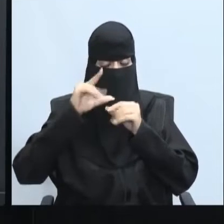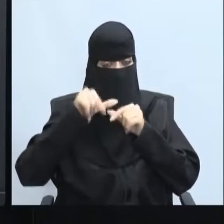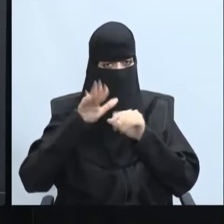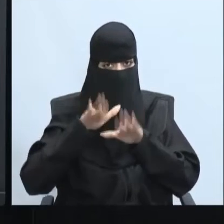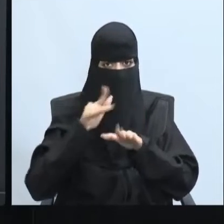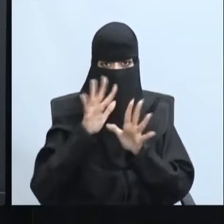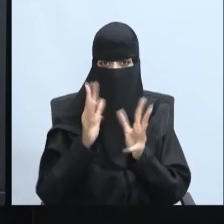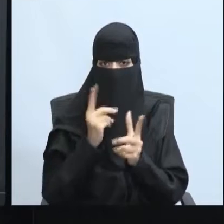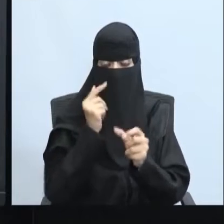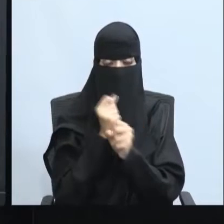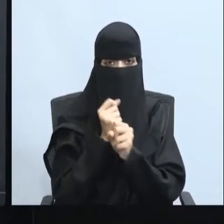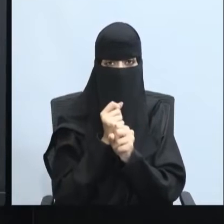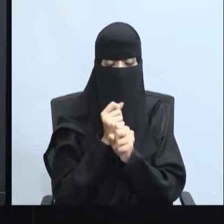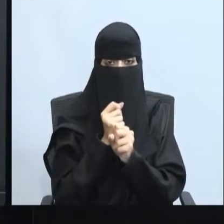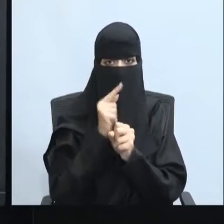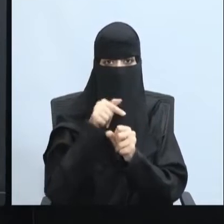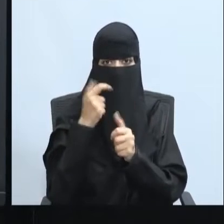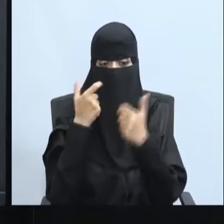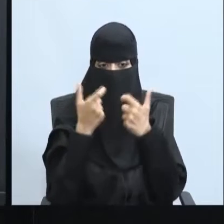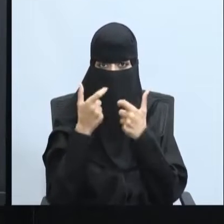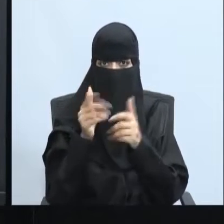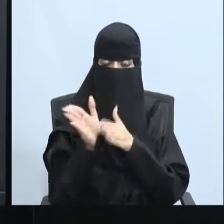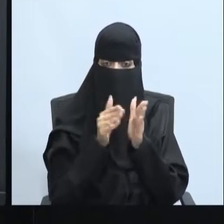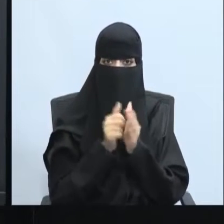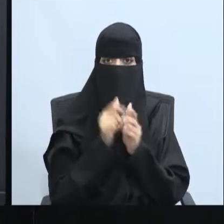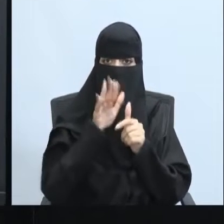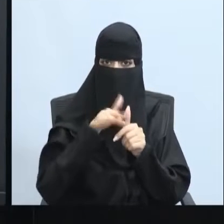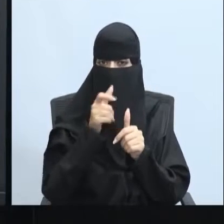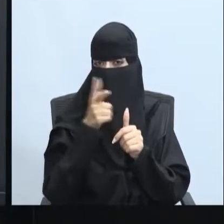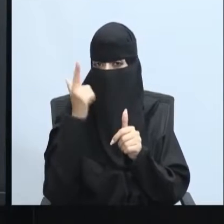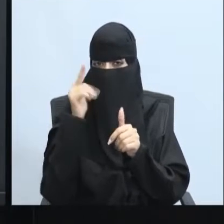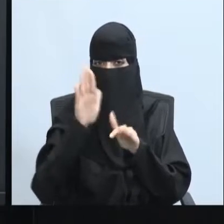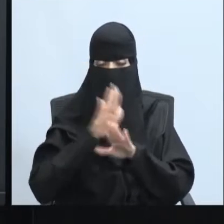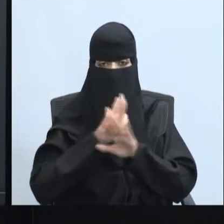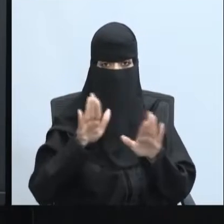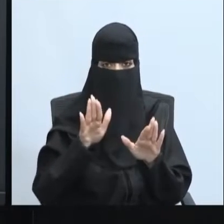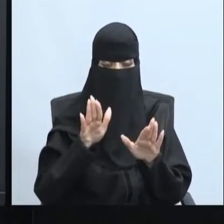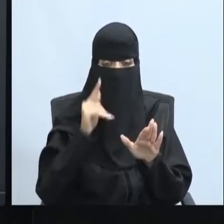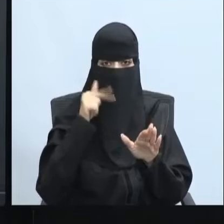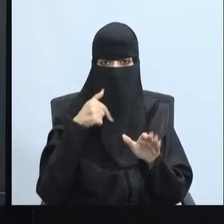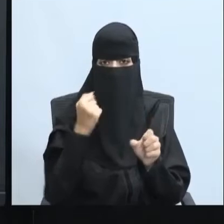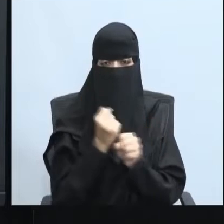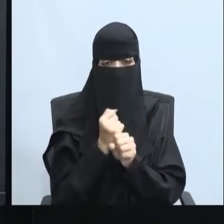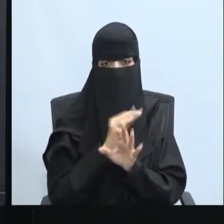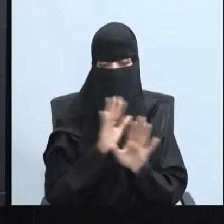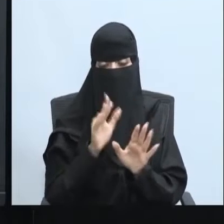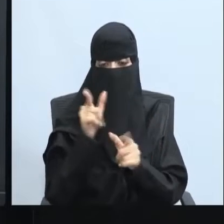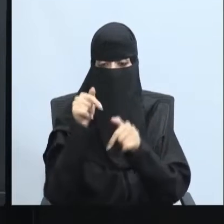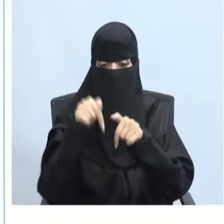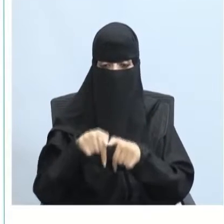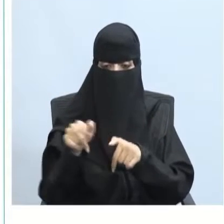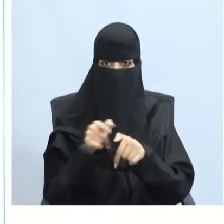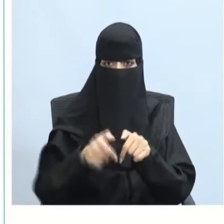وكان العمل نظري وكان بدون ادوار الان